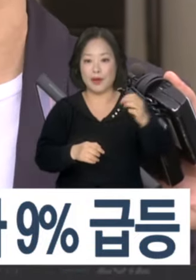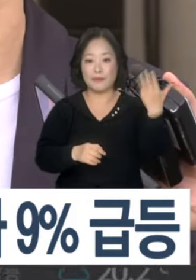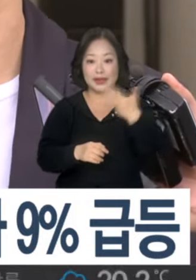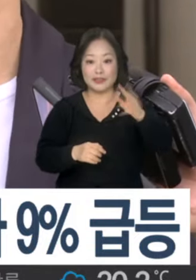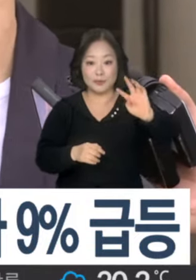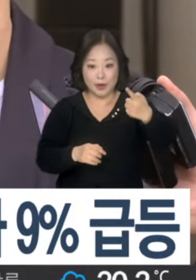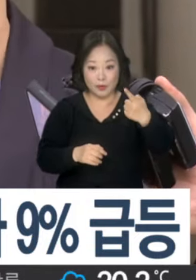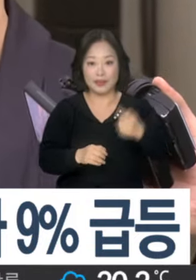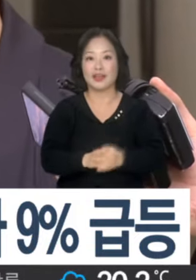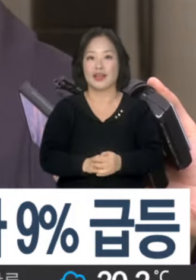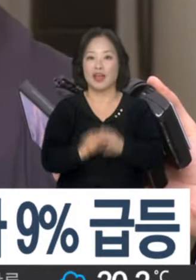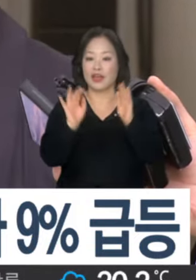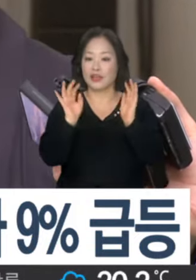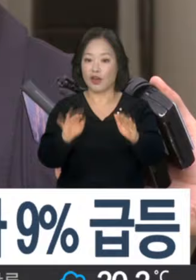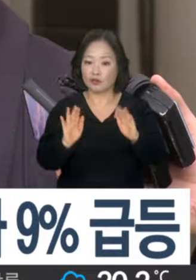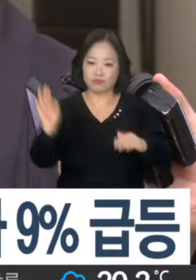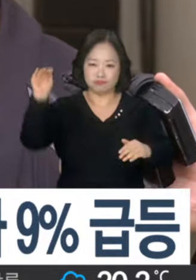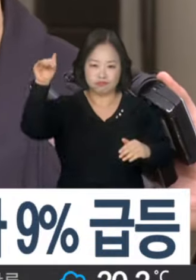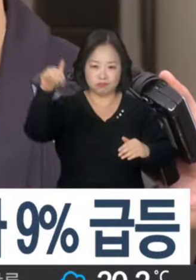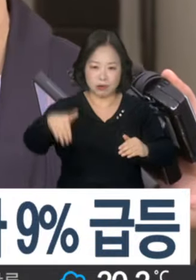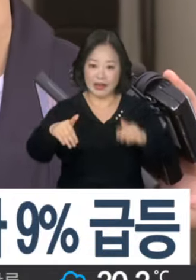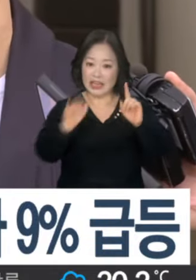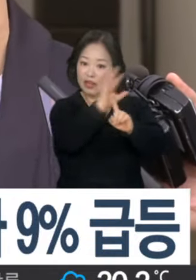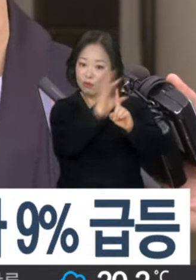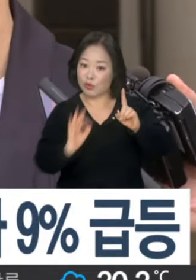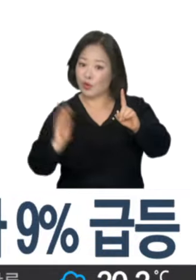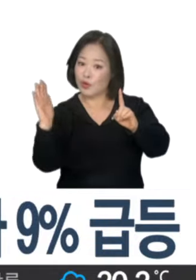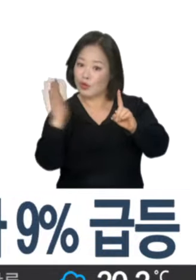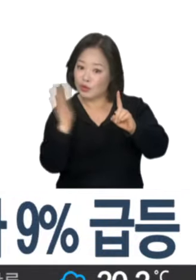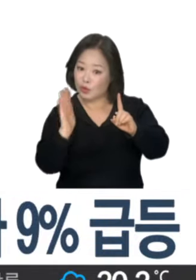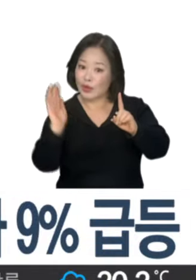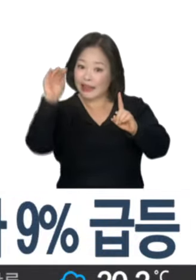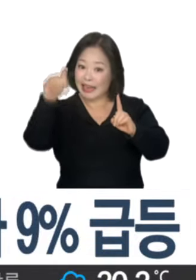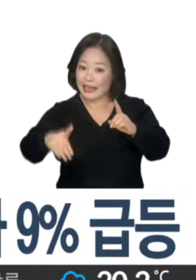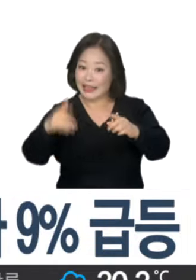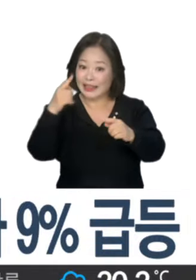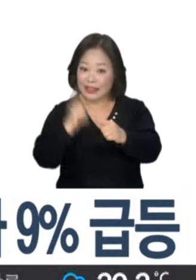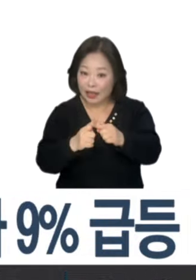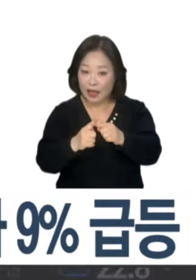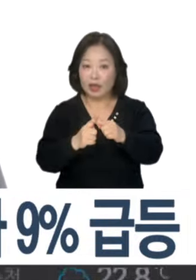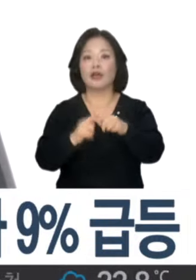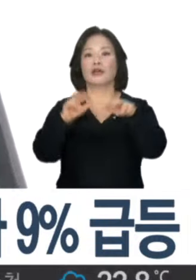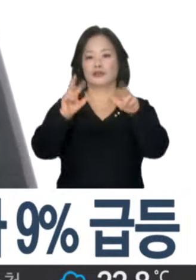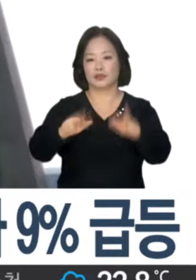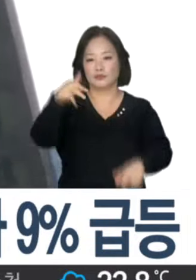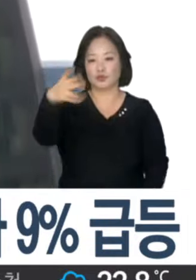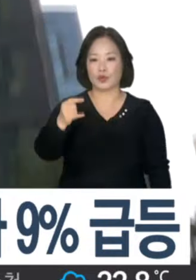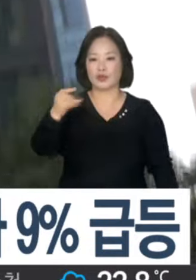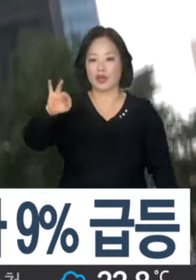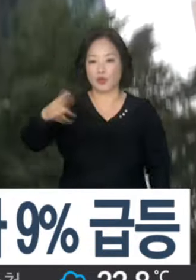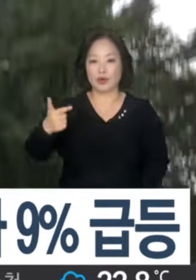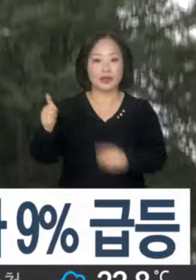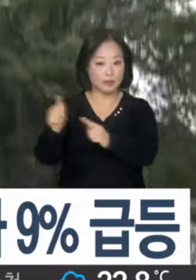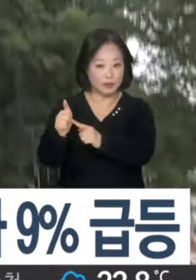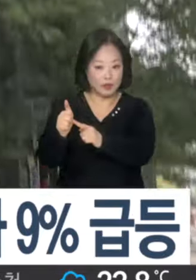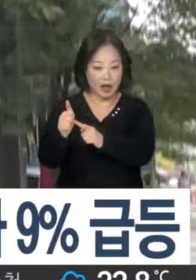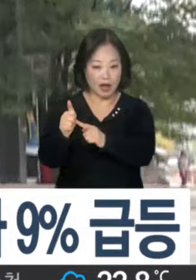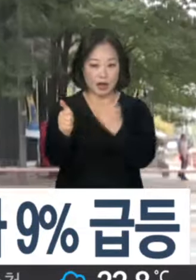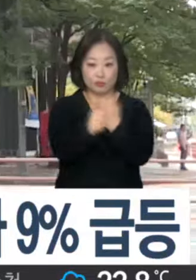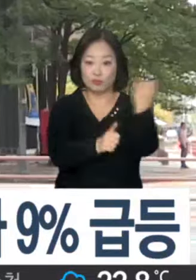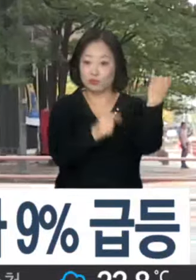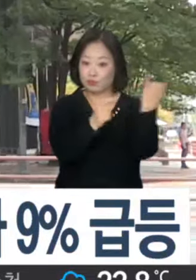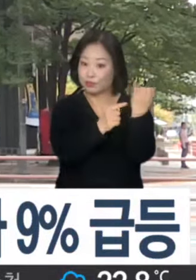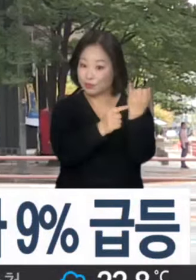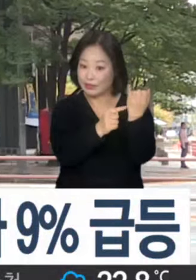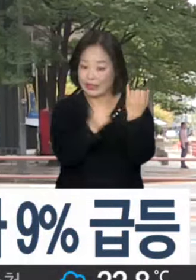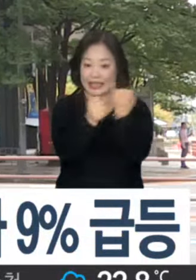마쳤습니다 약세로 출발의 1% 내외 내림세를 보이던 SK 주가는 최태원 SK 그룹 회장과 노소형 아트센터